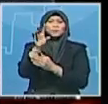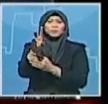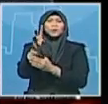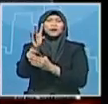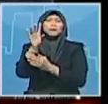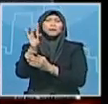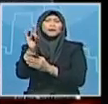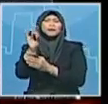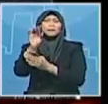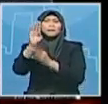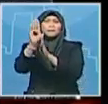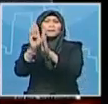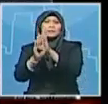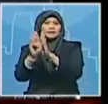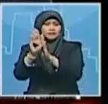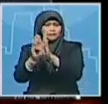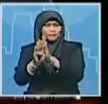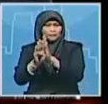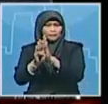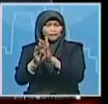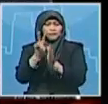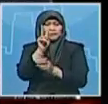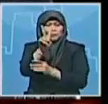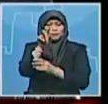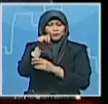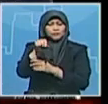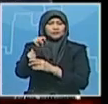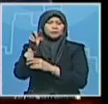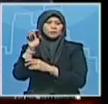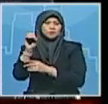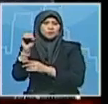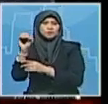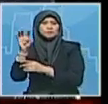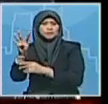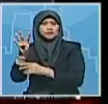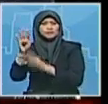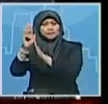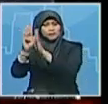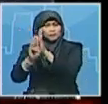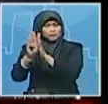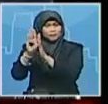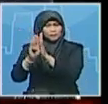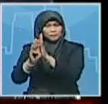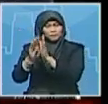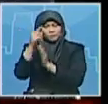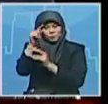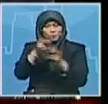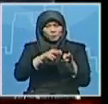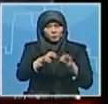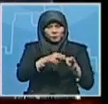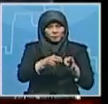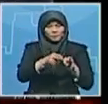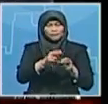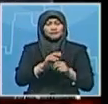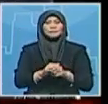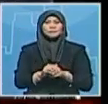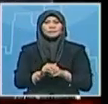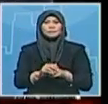bilion di mana 2.004 bilion adalah untuk pengurusan